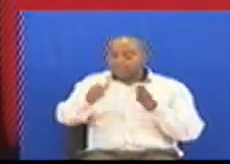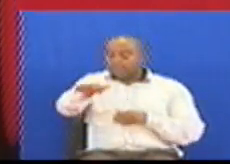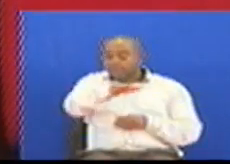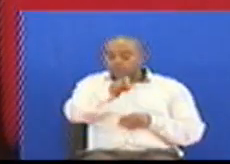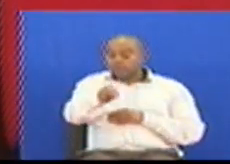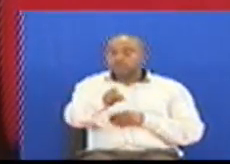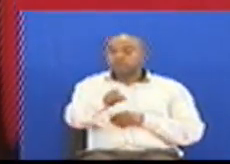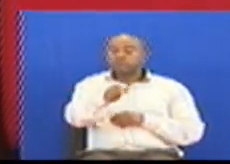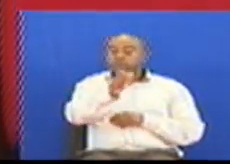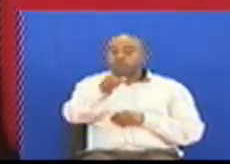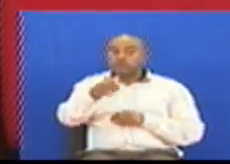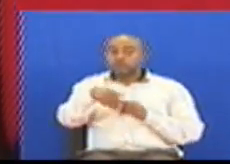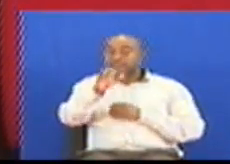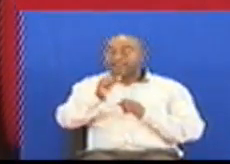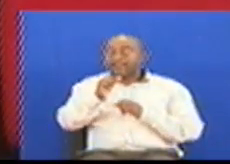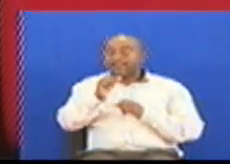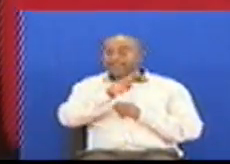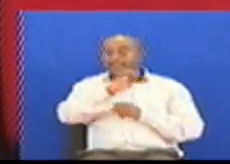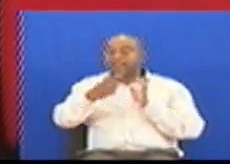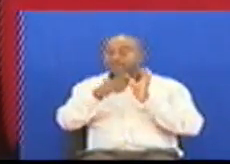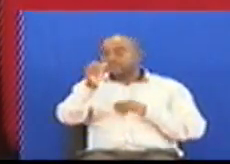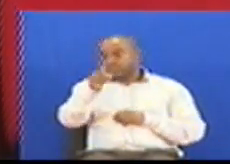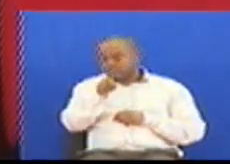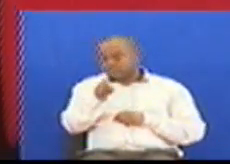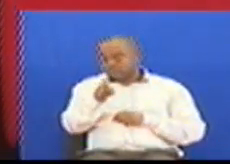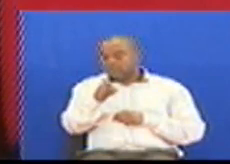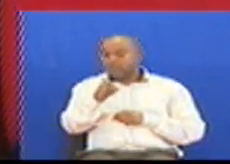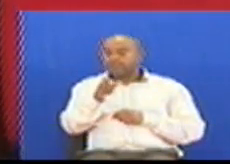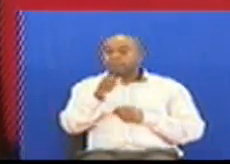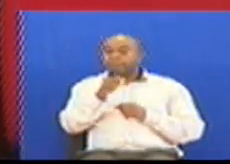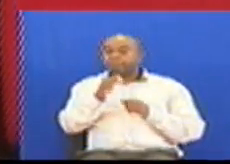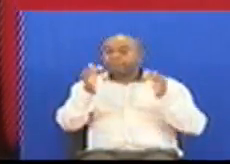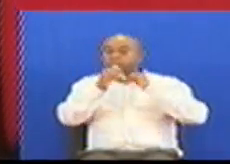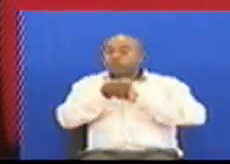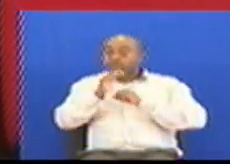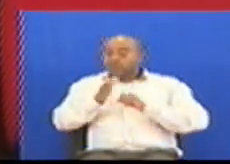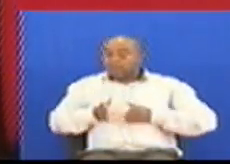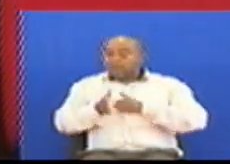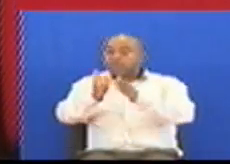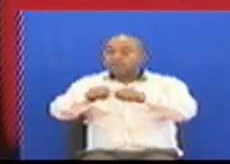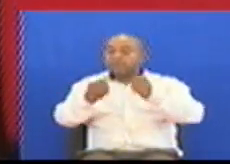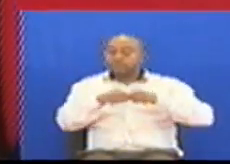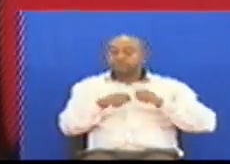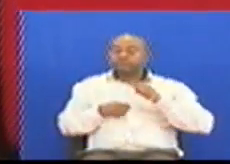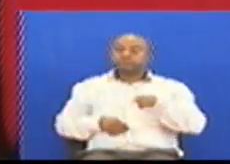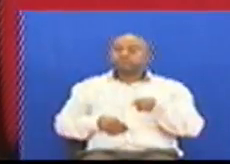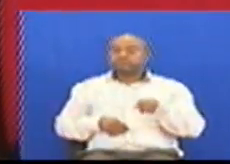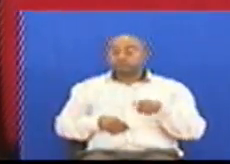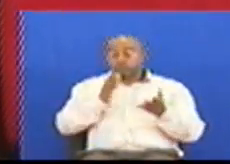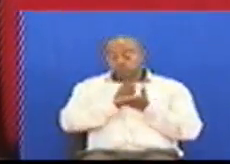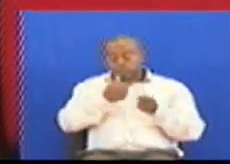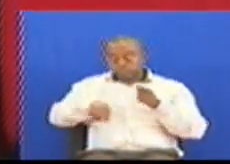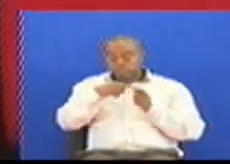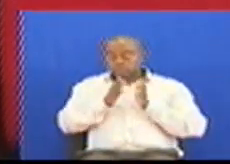ya 1,060, ambako kuna miundombinu ya barabara iliyoharibika kwa kiwango kikubwa sana. Tunaishukuru